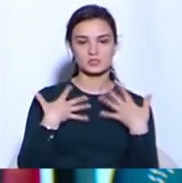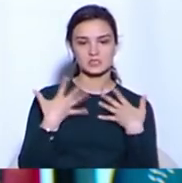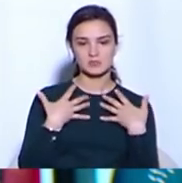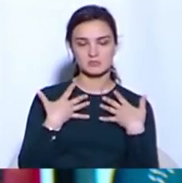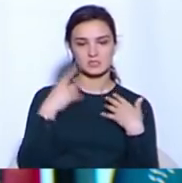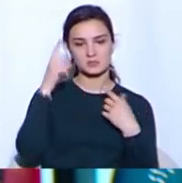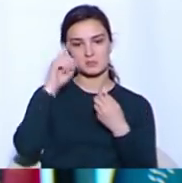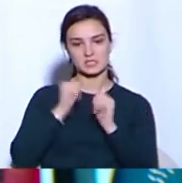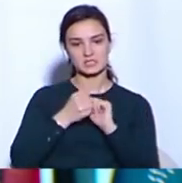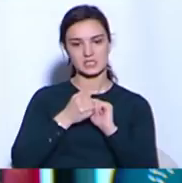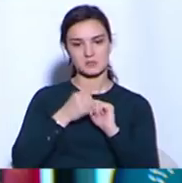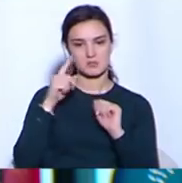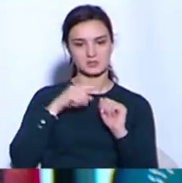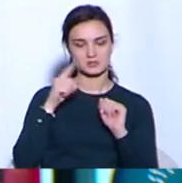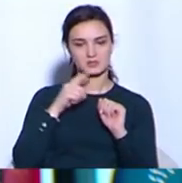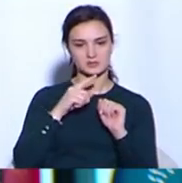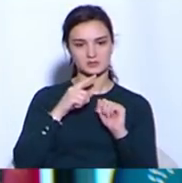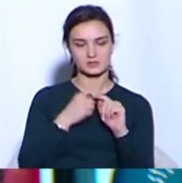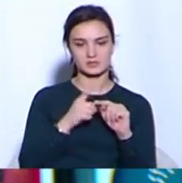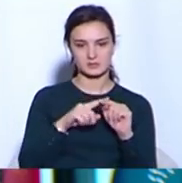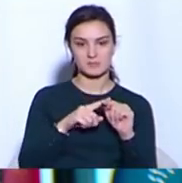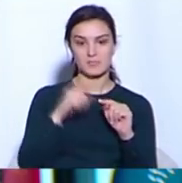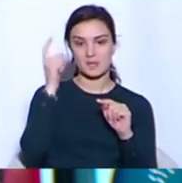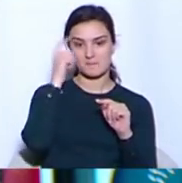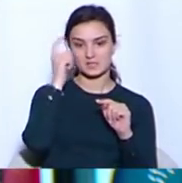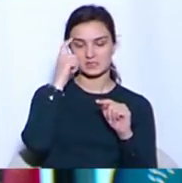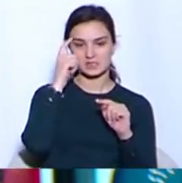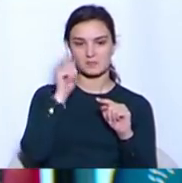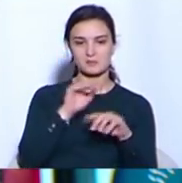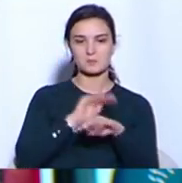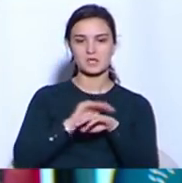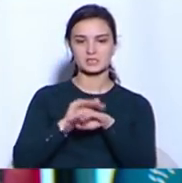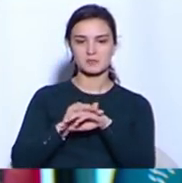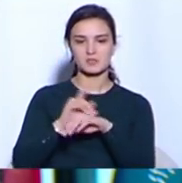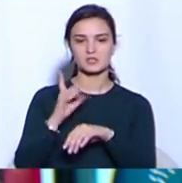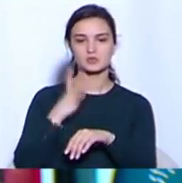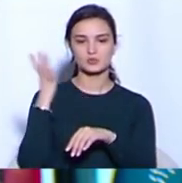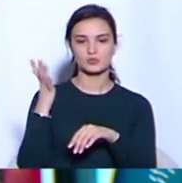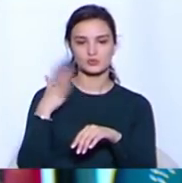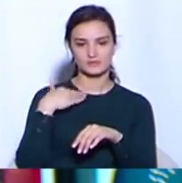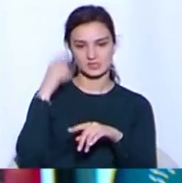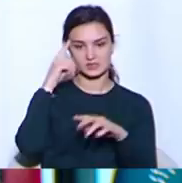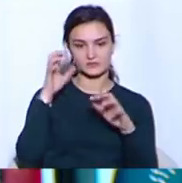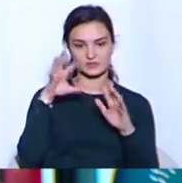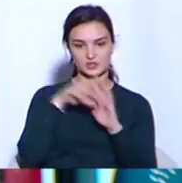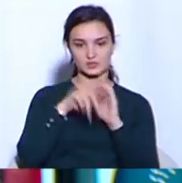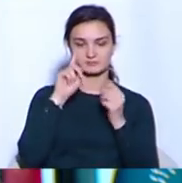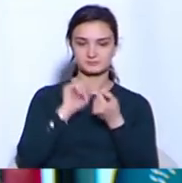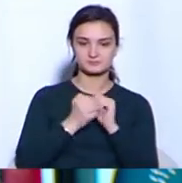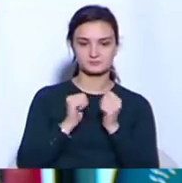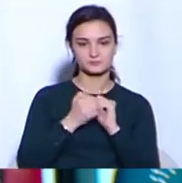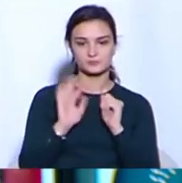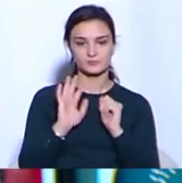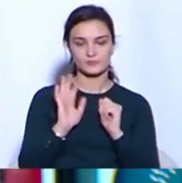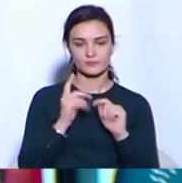ემოციებისა მეხსიერებასთან. განამტკიცებს თუ არა მეხსიერება იმ ფაქტების დამახსოვრებას ჩვენს ტვინში, რომელიც ამა